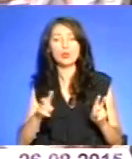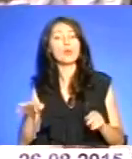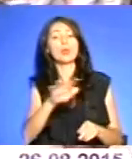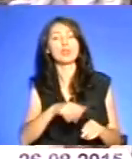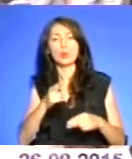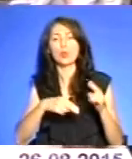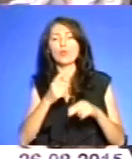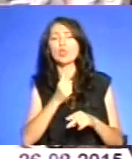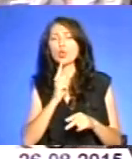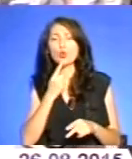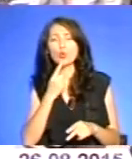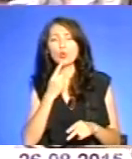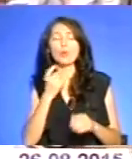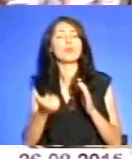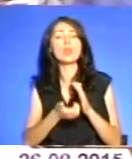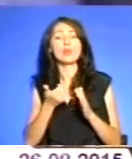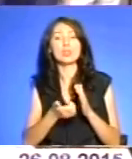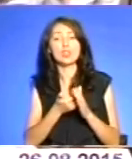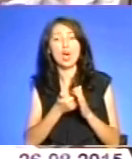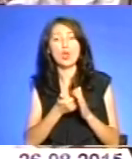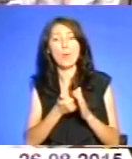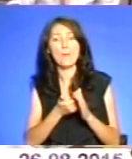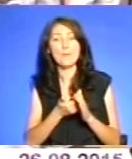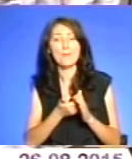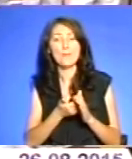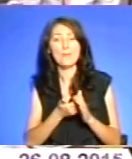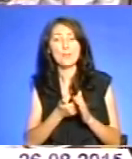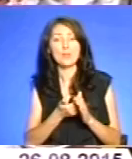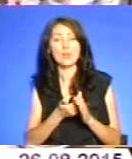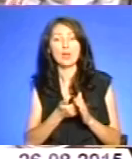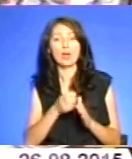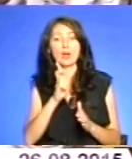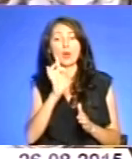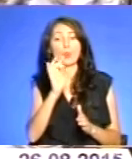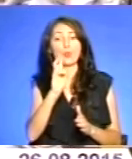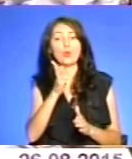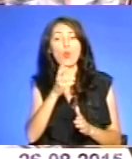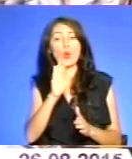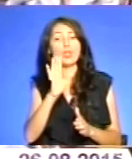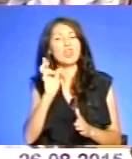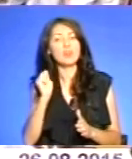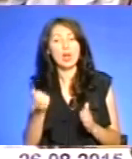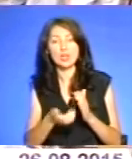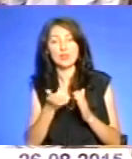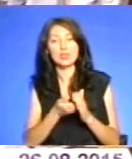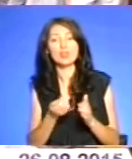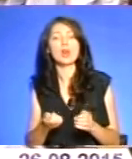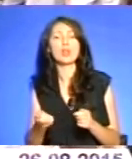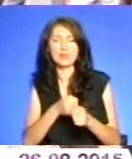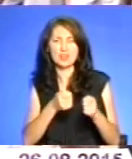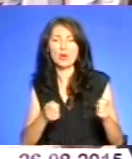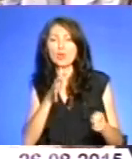трудно, тому що не вистачало цих бруківки, багато не вистачало, затягували ми час. Ну,